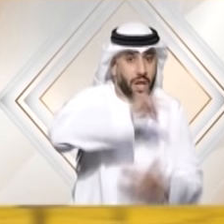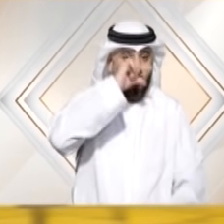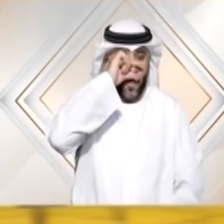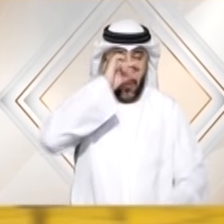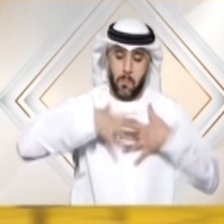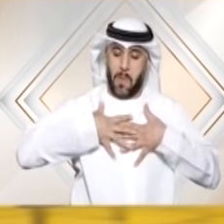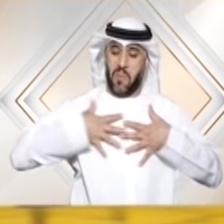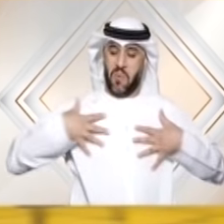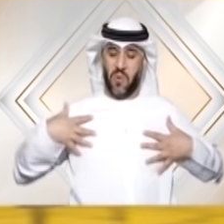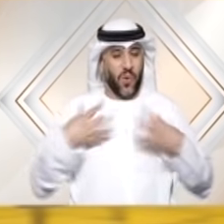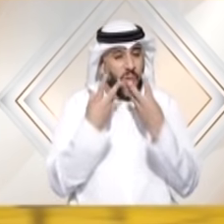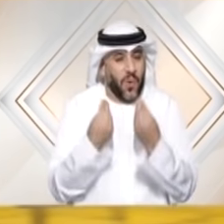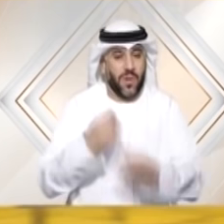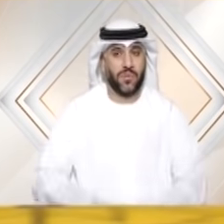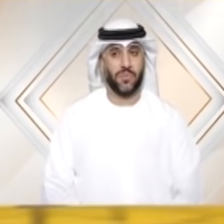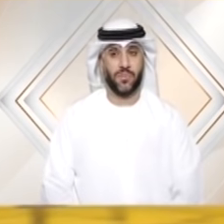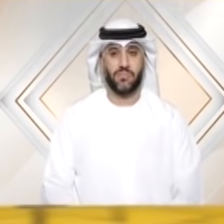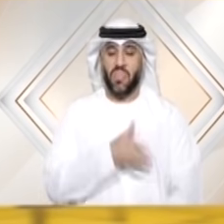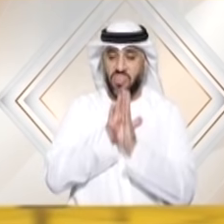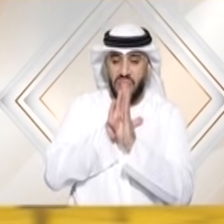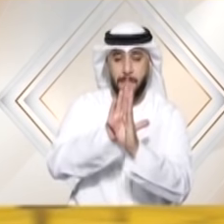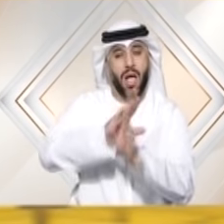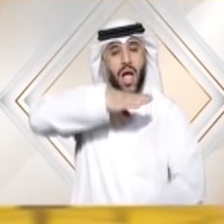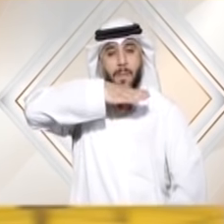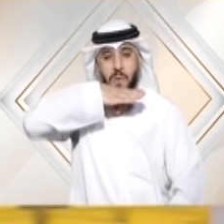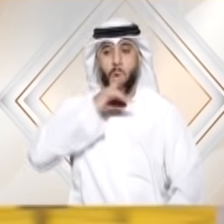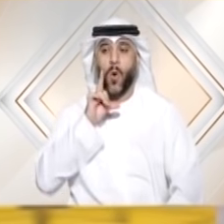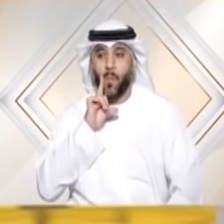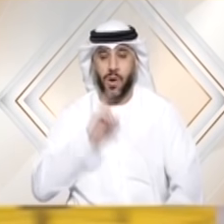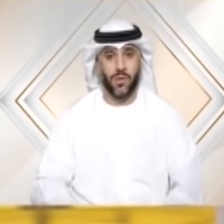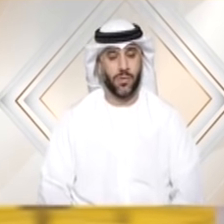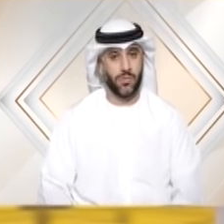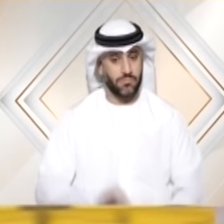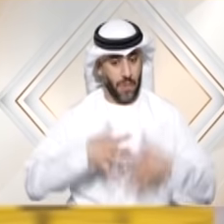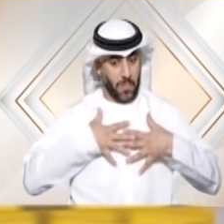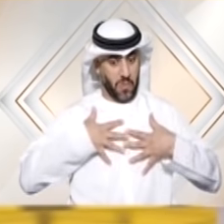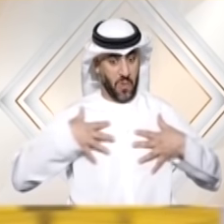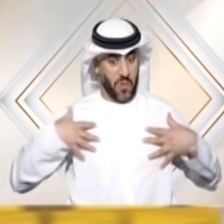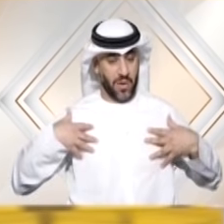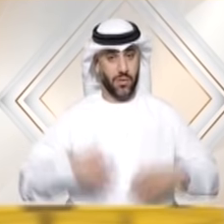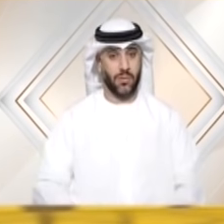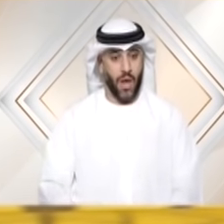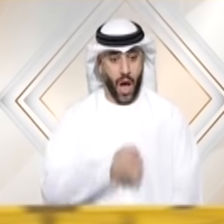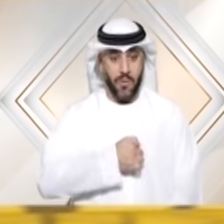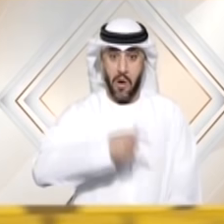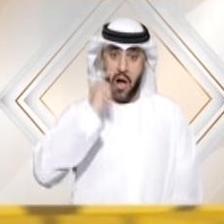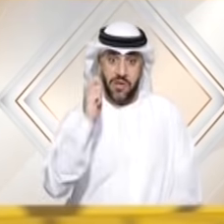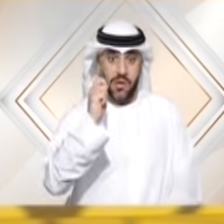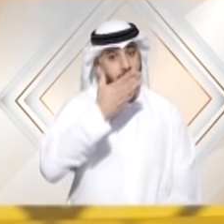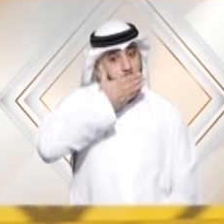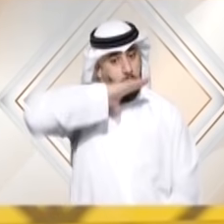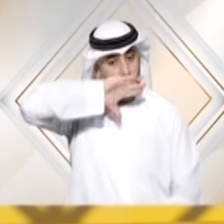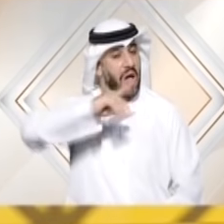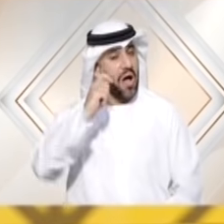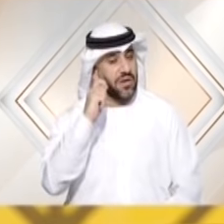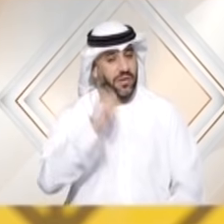بما يعني من قلبي وما قصرت. المهم هم شافوا وضعي إنه أنا وضعي كويس مرتاح. وأنه